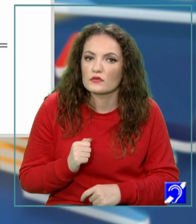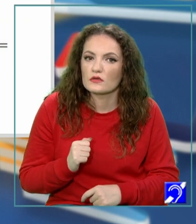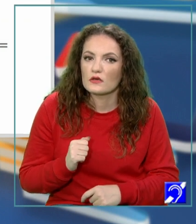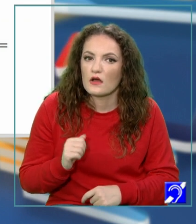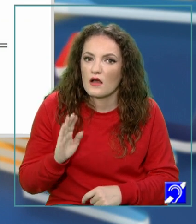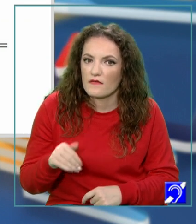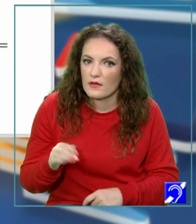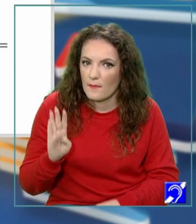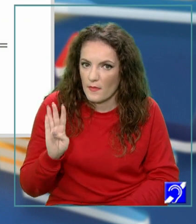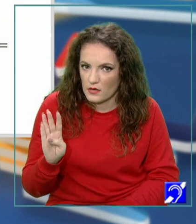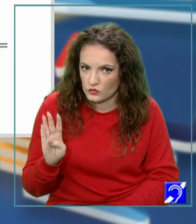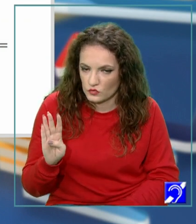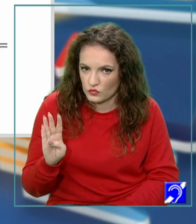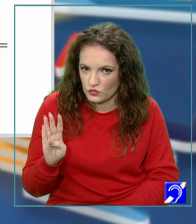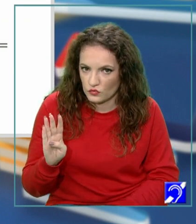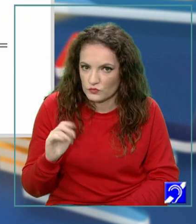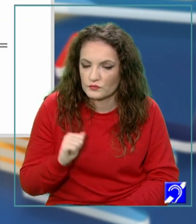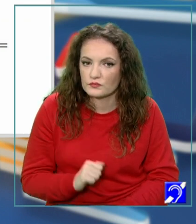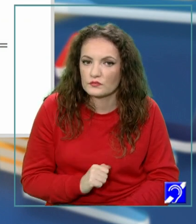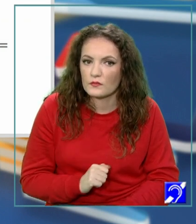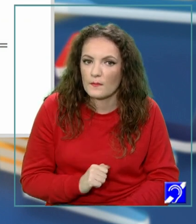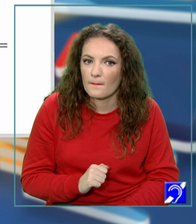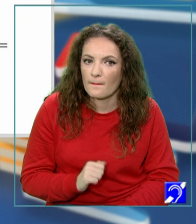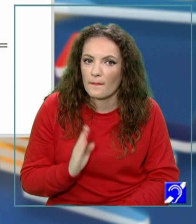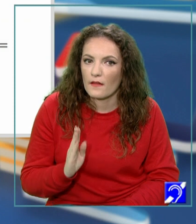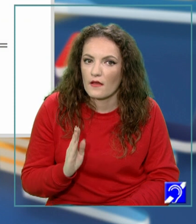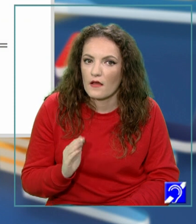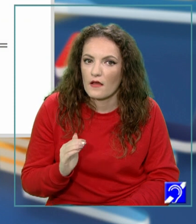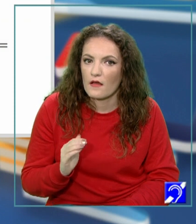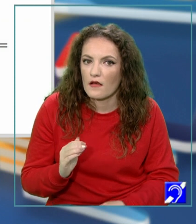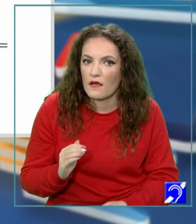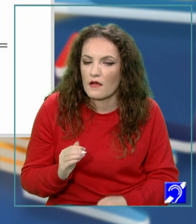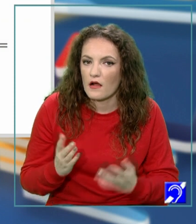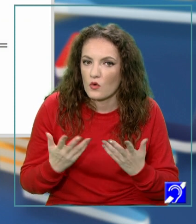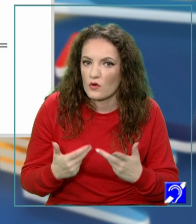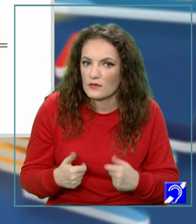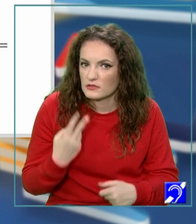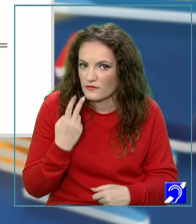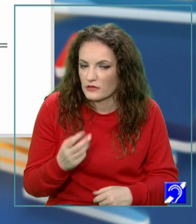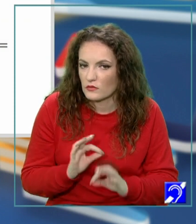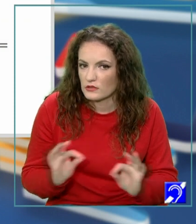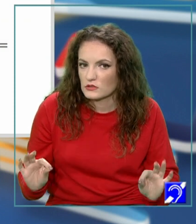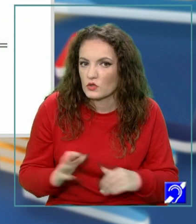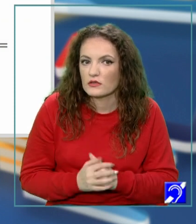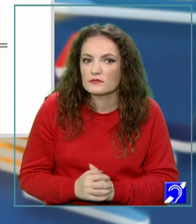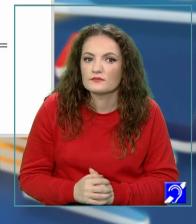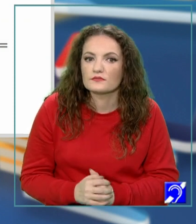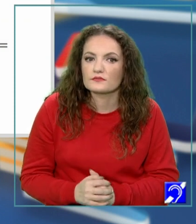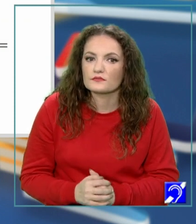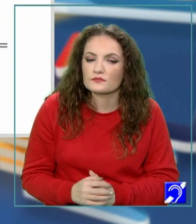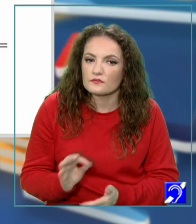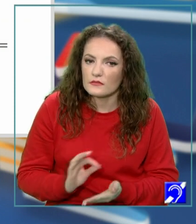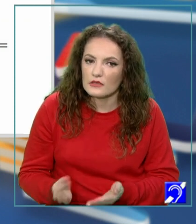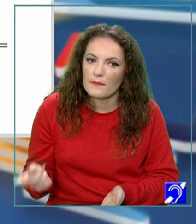nou 4 soluții. Noi o să încercăm să rezolvăm, să vedem care soluție este corectă. Voi scrie din nou exercițiu și am 3x plus 2 pe